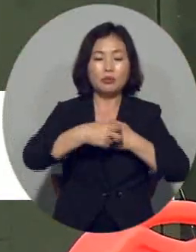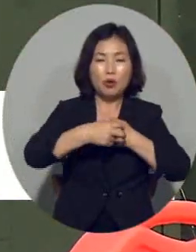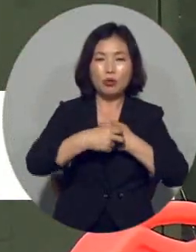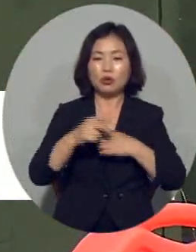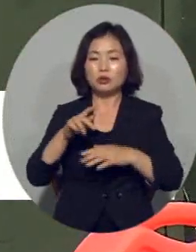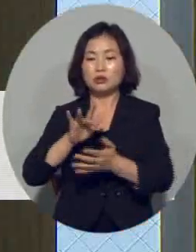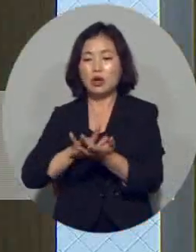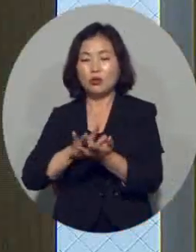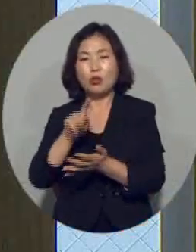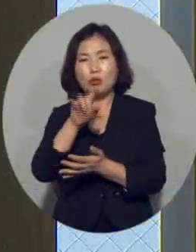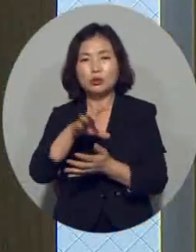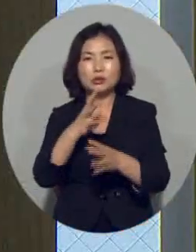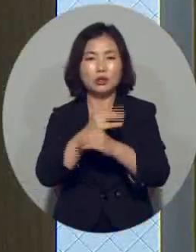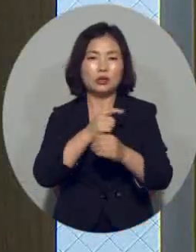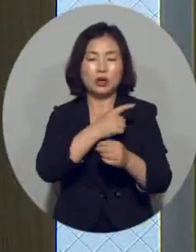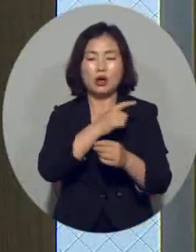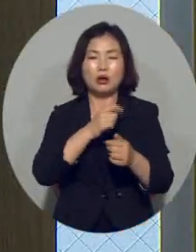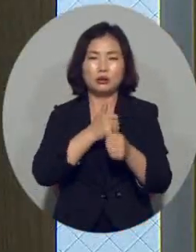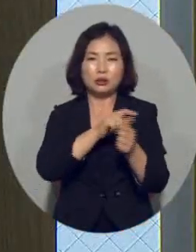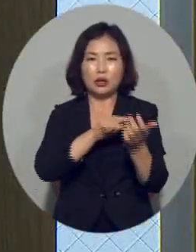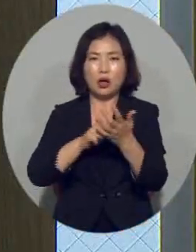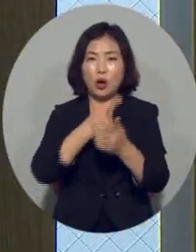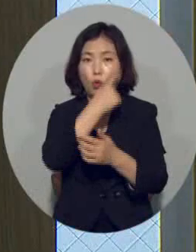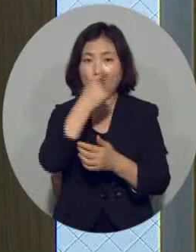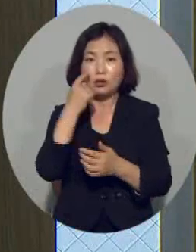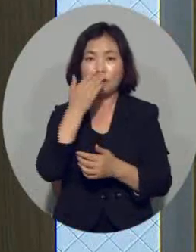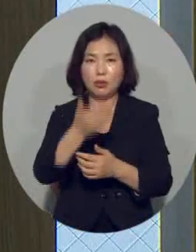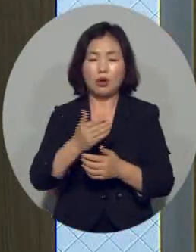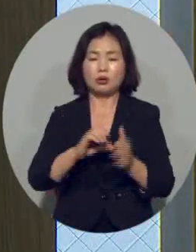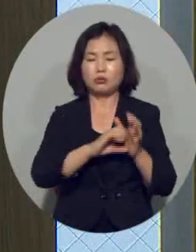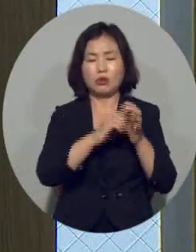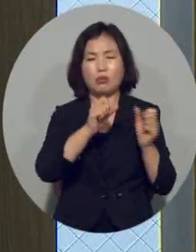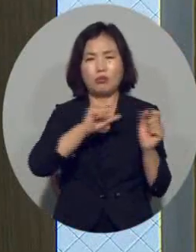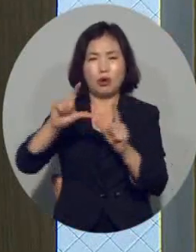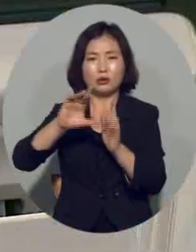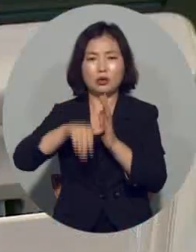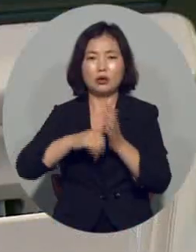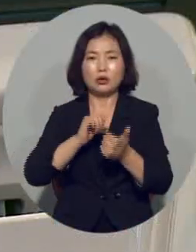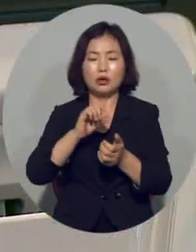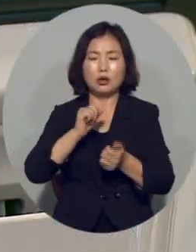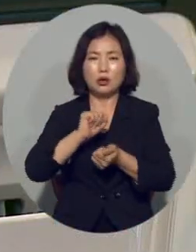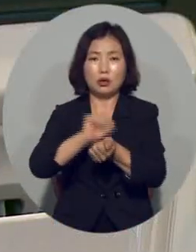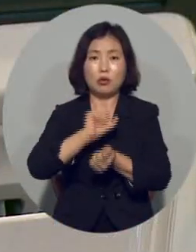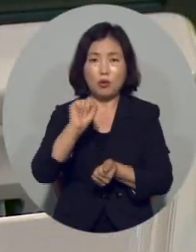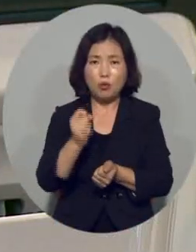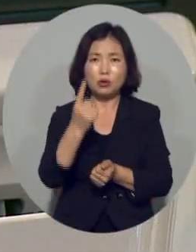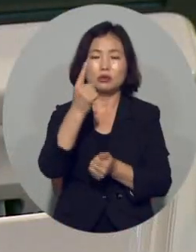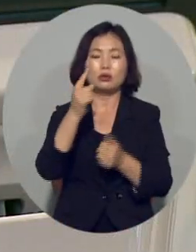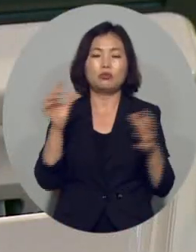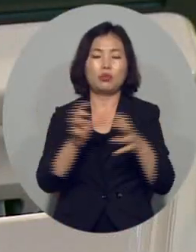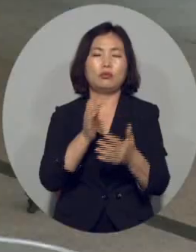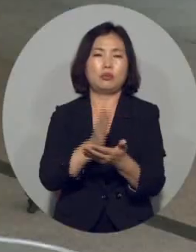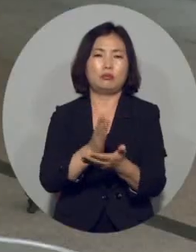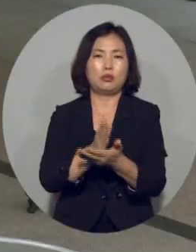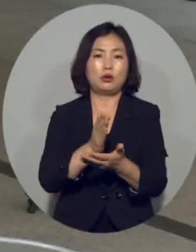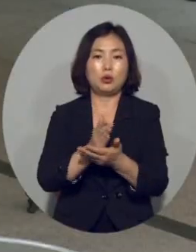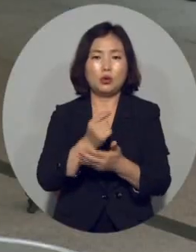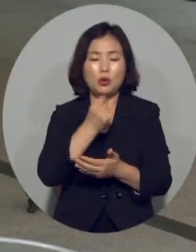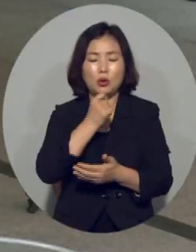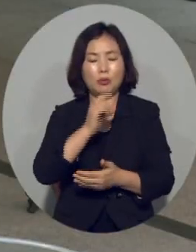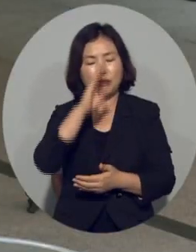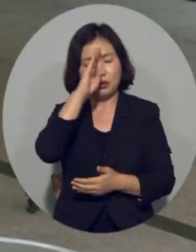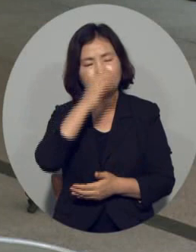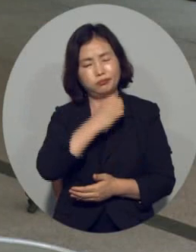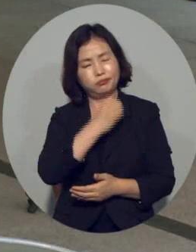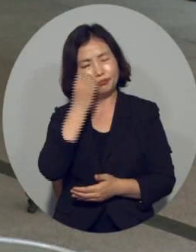확인할 수 있습니다 코로나 대유행 때마다 그랬던 것처럼 감염의 운의 되는 모임은 최대한 자제하고 조금이라도 의심